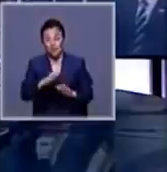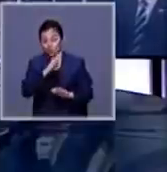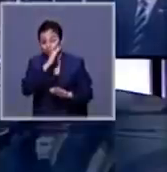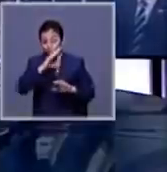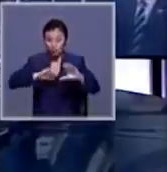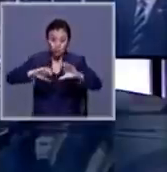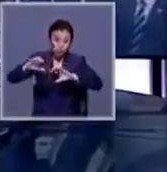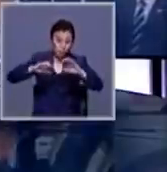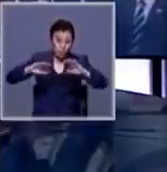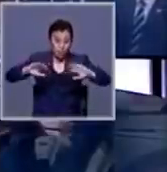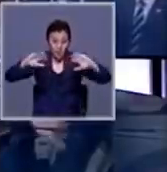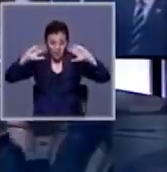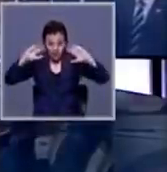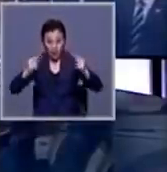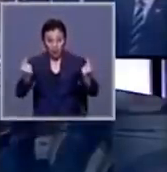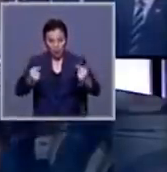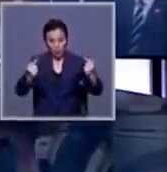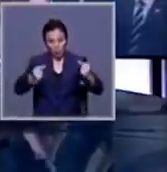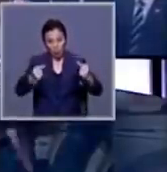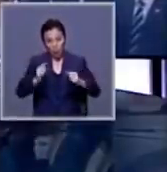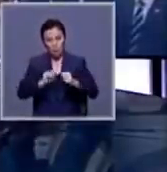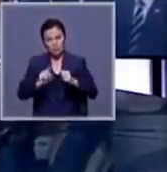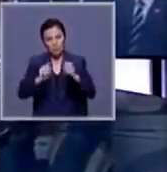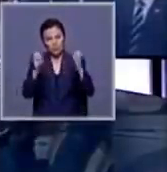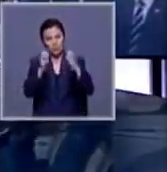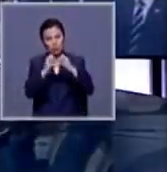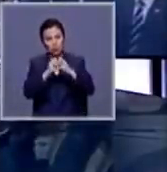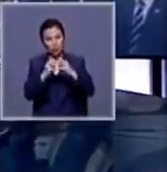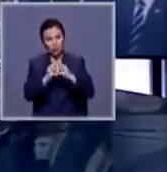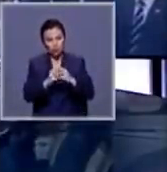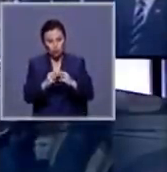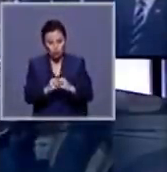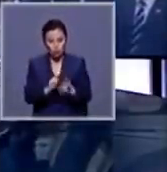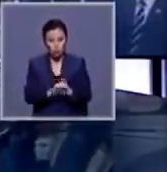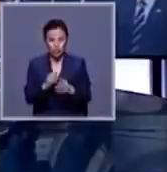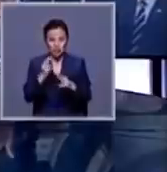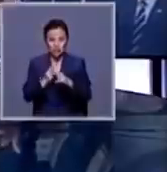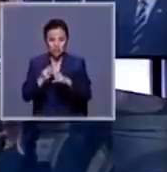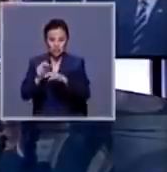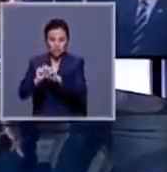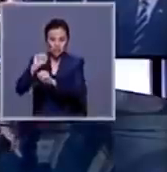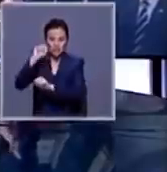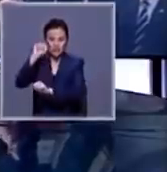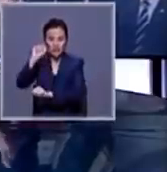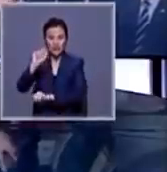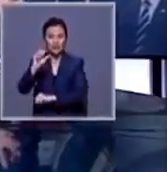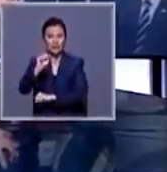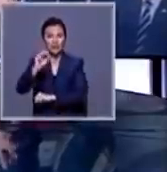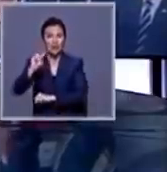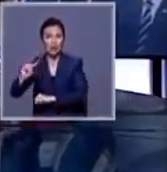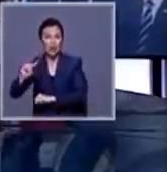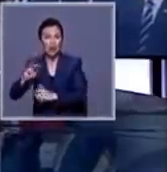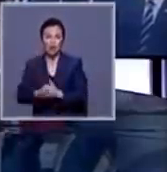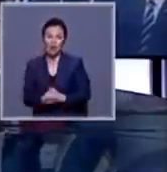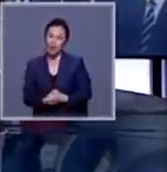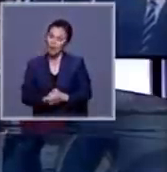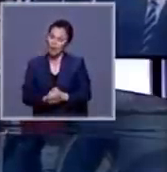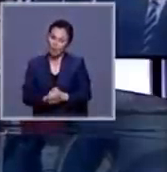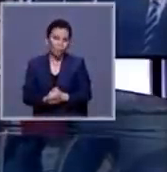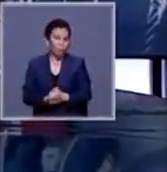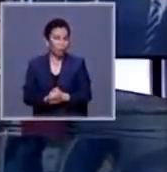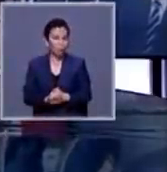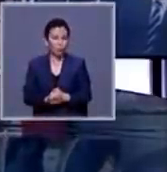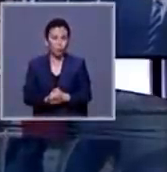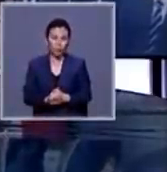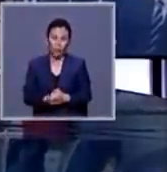หลังเลือกตั้งมีการถกเถียงกันระหว่างนั้นจะวุ่นวายไปหมดพรรคการเมืองจะจับกันแล้วท่านประกาศรายชื่อสวอะไรน ั้ นโอ้ตอนนั้นจะเป็นช่วงที่